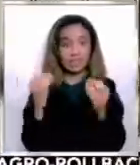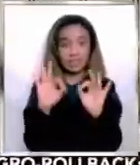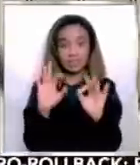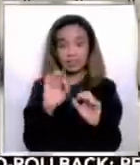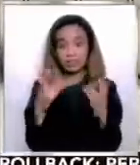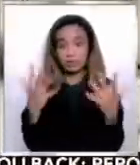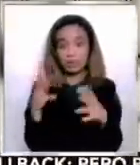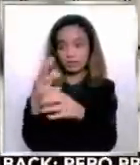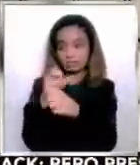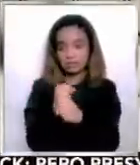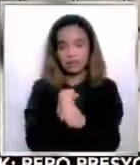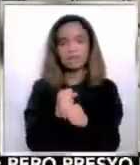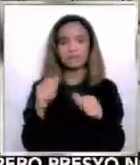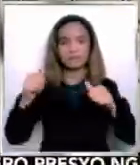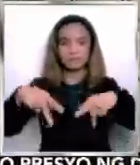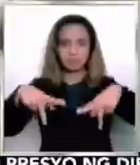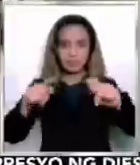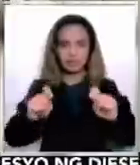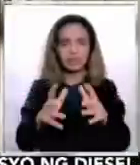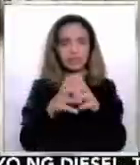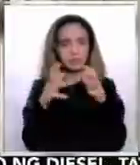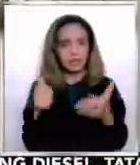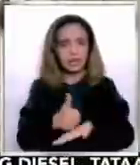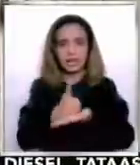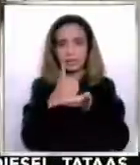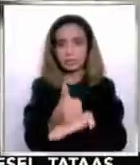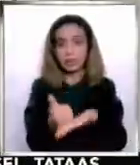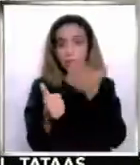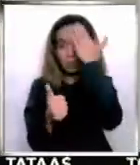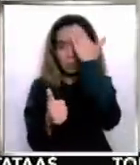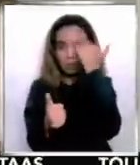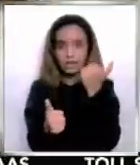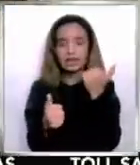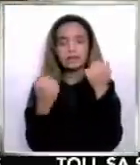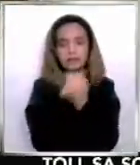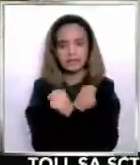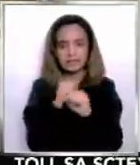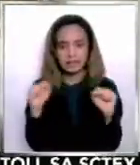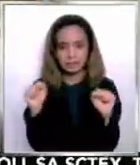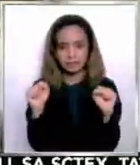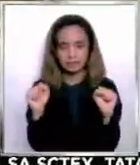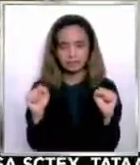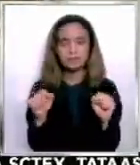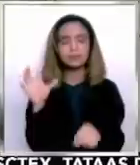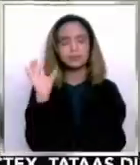Malaki raw ang may tutulong ng pag-aampon para maisalba ang buhay ng mga asong nasa dog